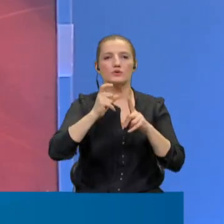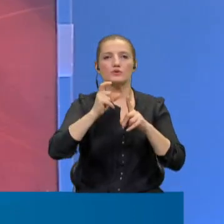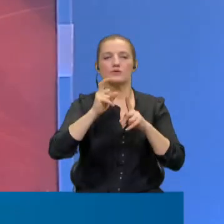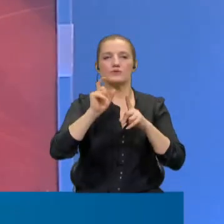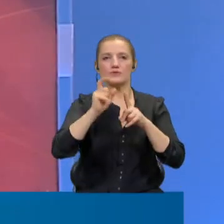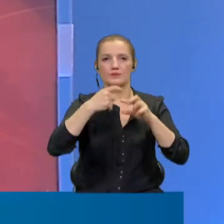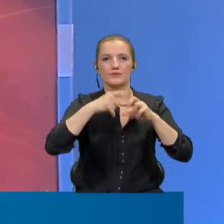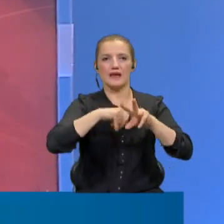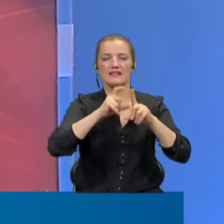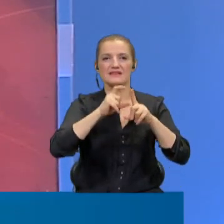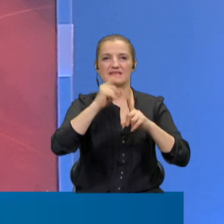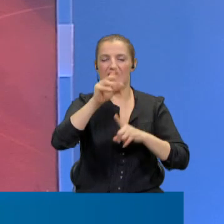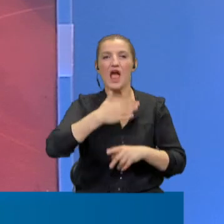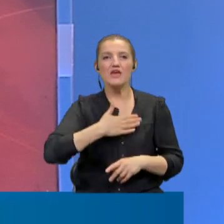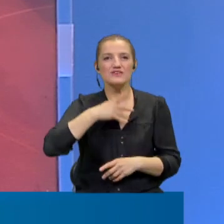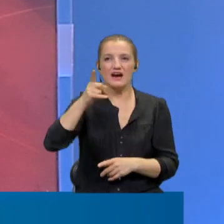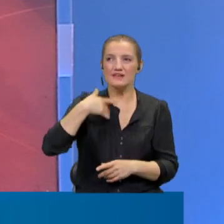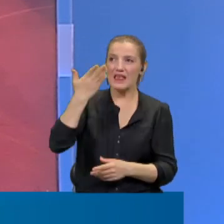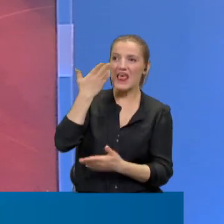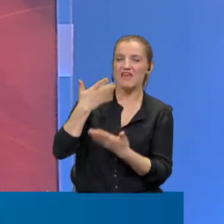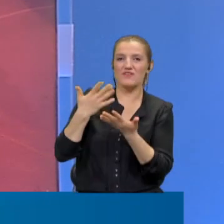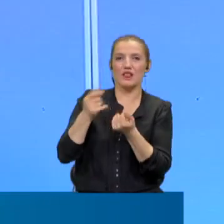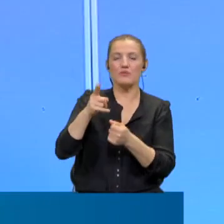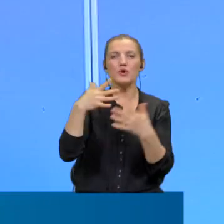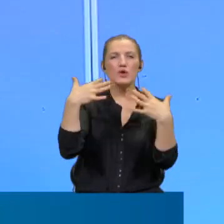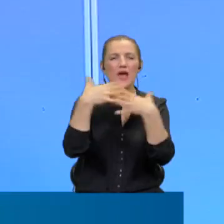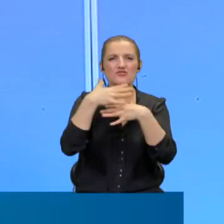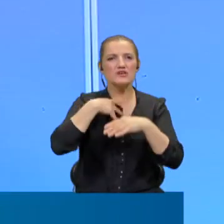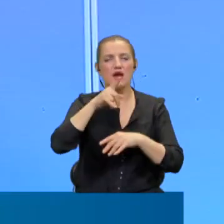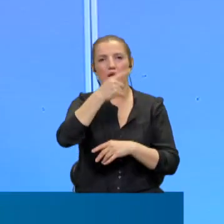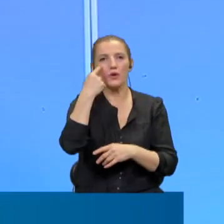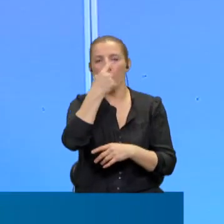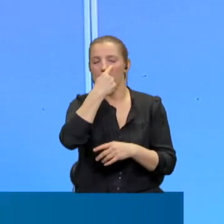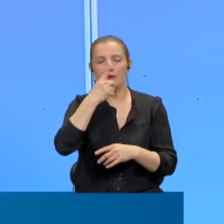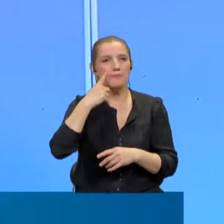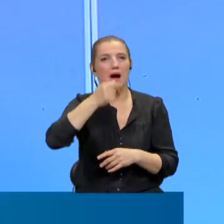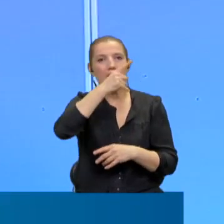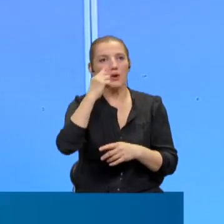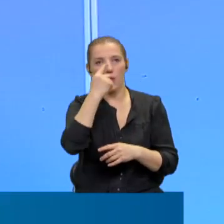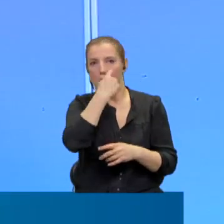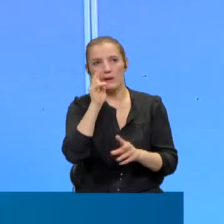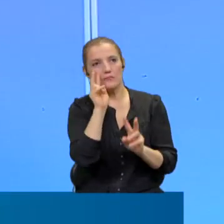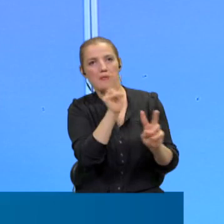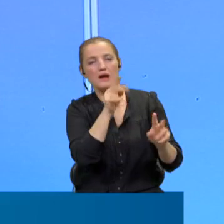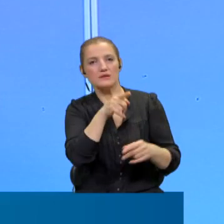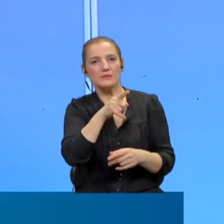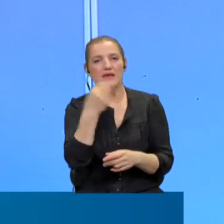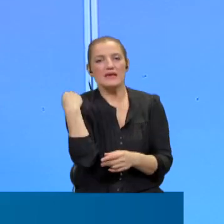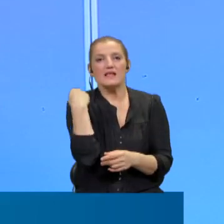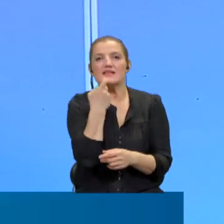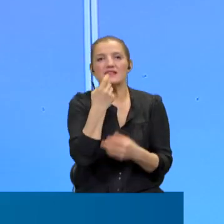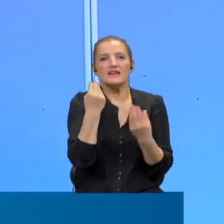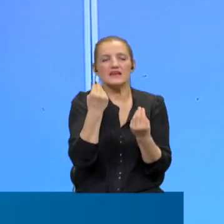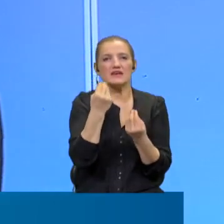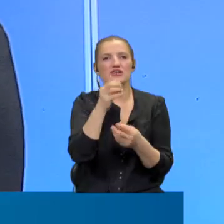heyecanından bir Feyza almıyor muyuz böyle bir ya Ben bütün gece onu Gözlerine baktım ki yeni yılın İyi geçsin hani böyle diyor ya